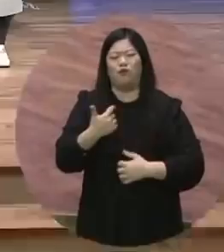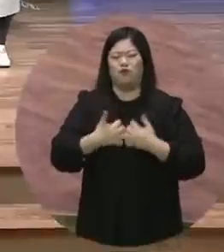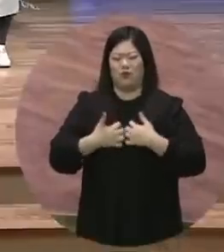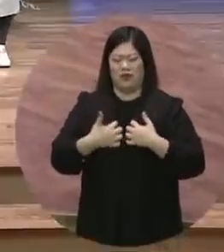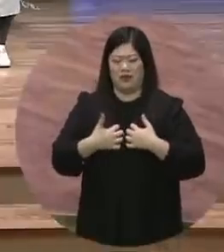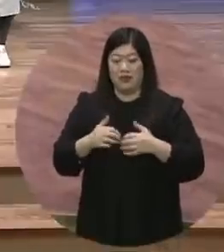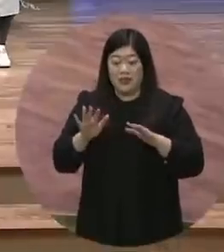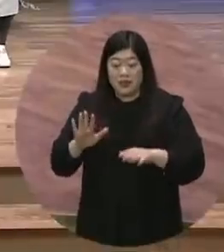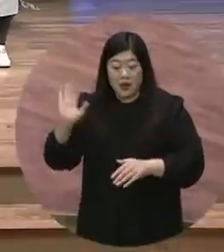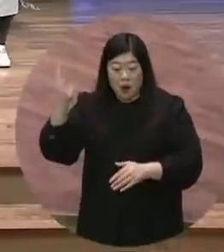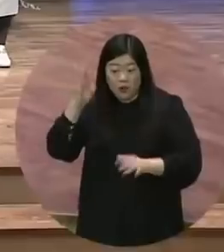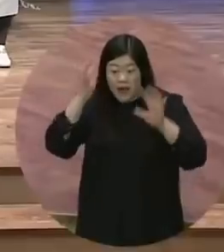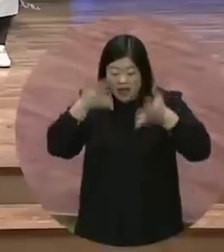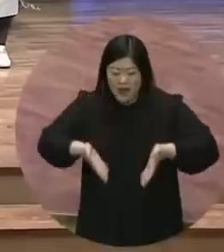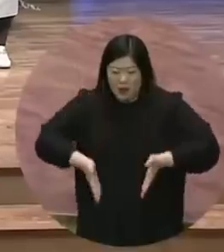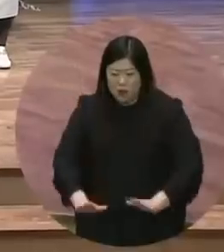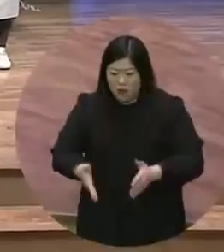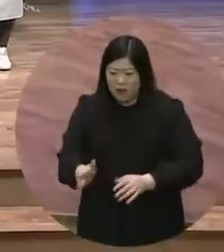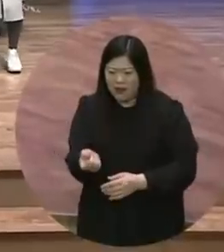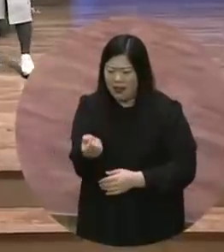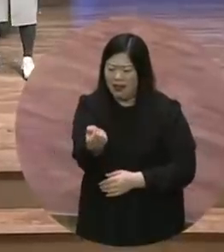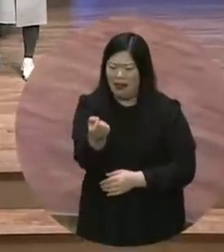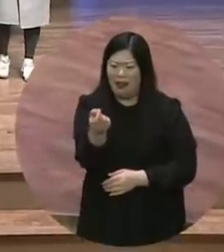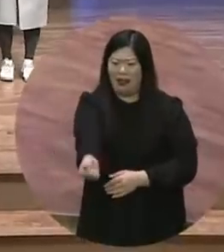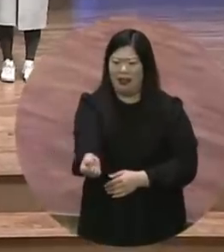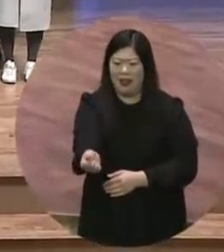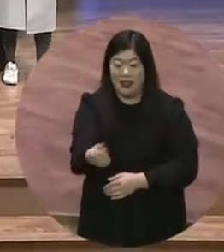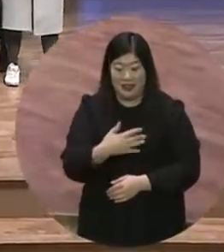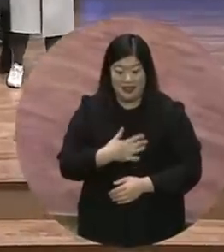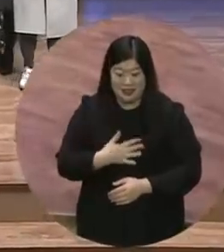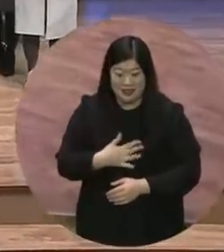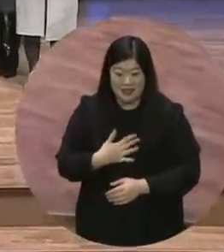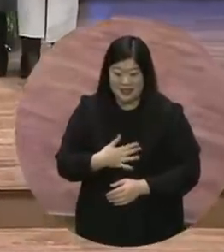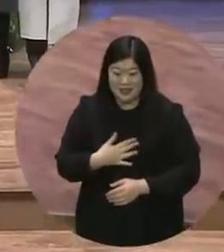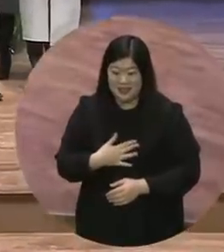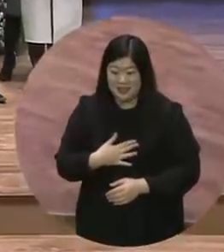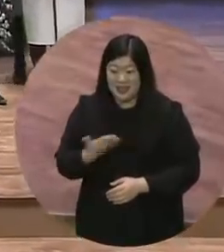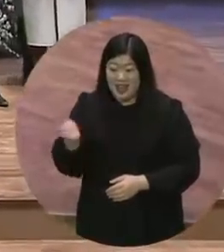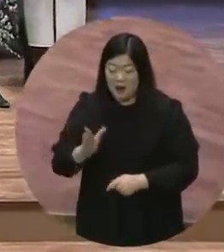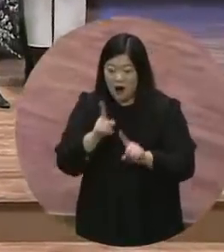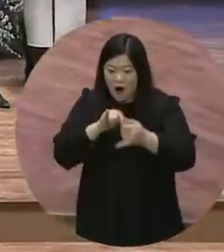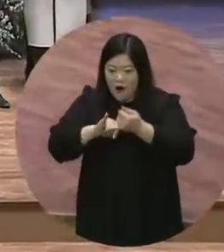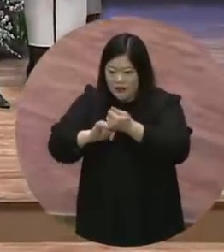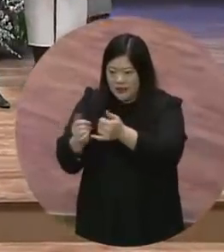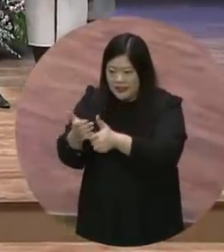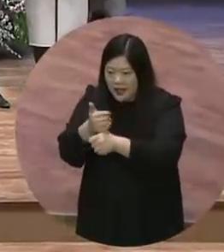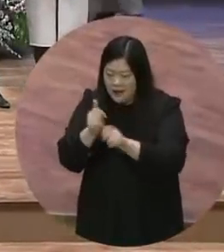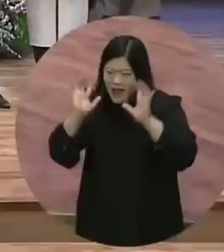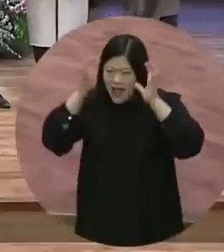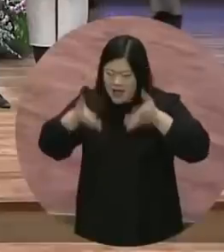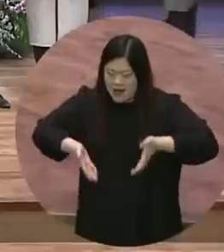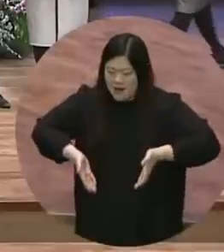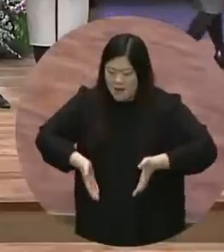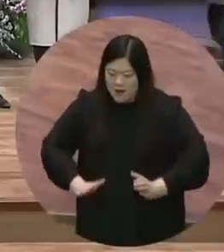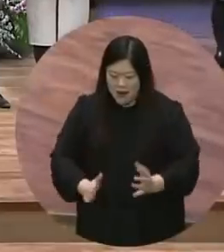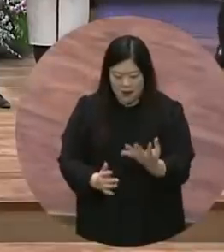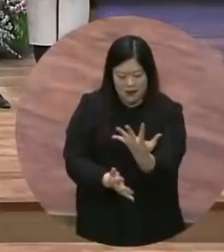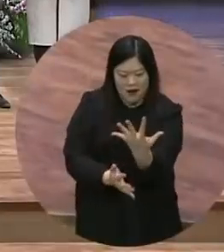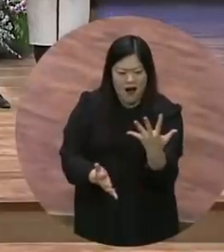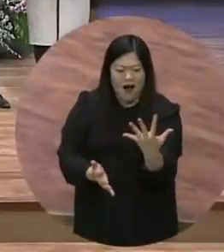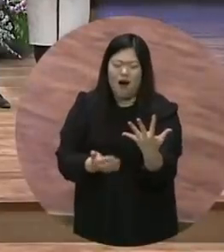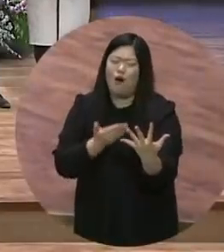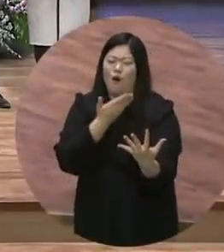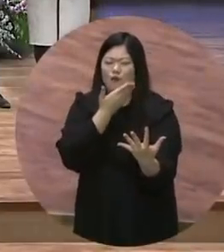낮고 있어서 심각하다 뭐 계속 뉴스 나오는데, 우리는 이렇게 언약, 렘넌트 언약 잡고 아이를 이렇게 하늘 선물해 주셨는데